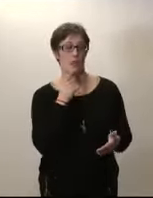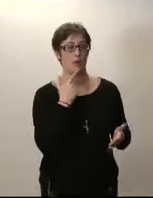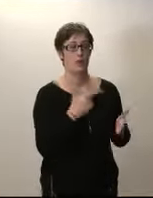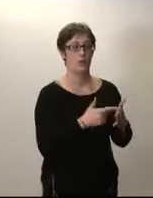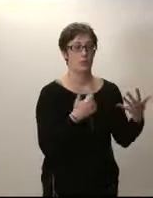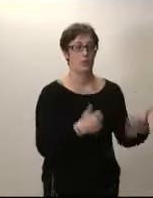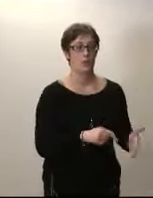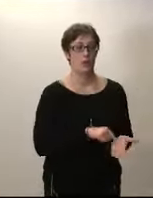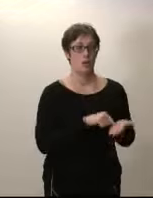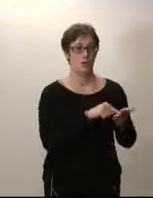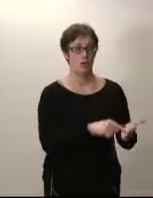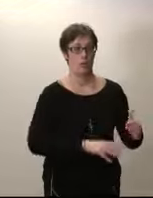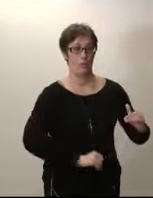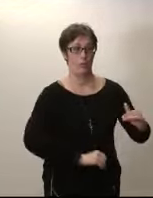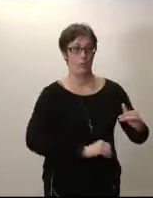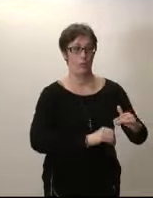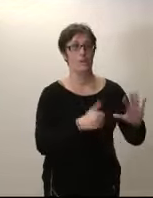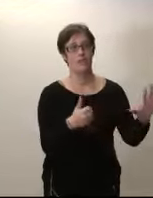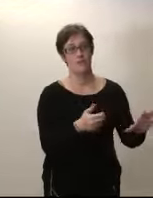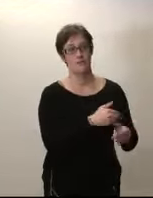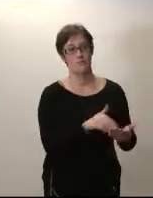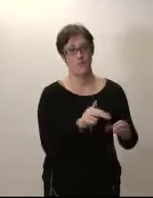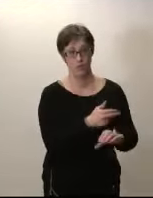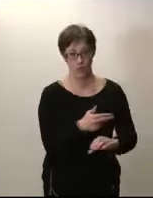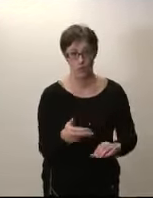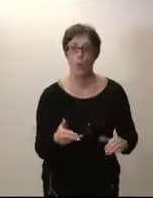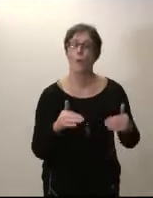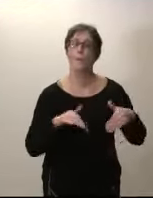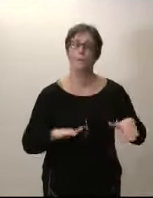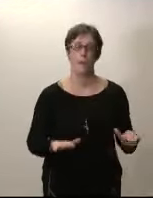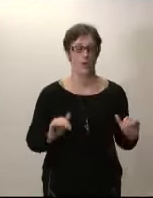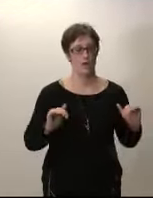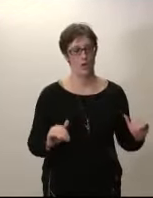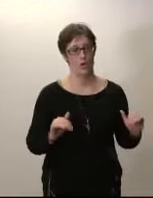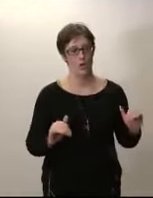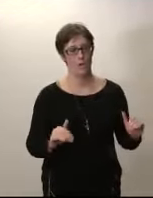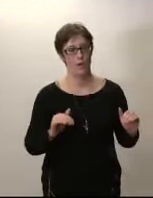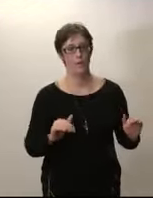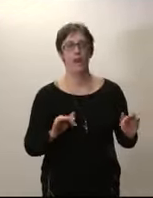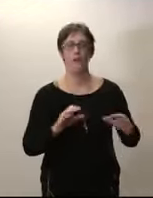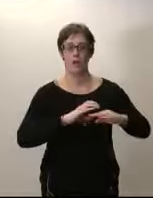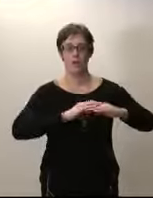2016 de 6 millions d'euros, mais on restera malheureusement toujours au-dessus des 100%